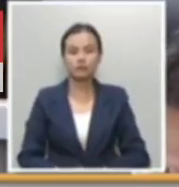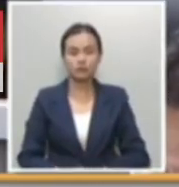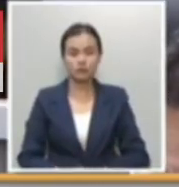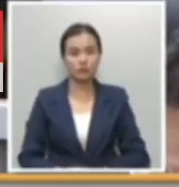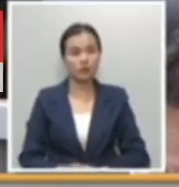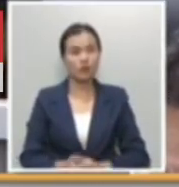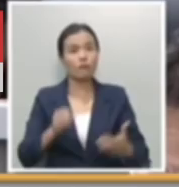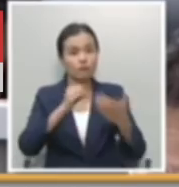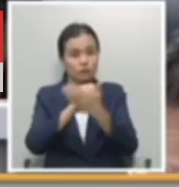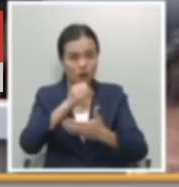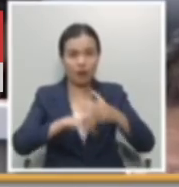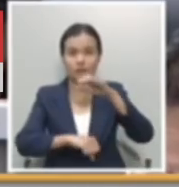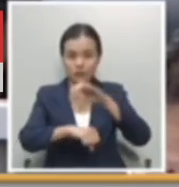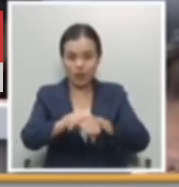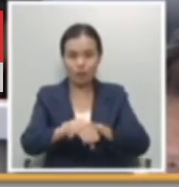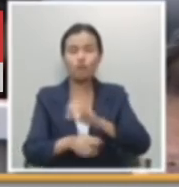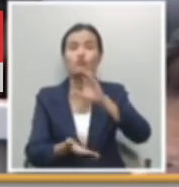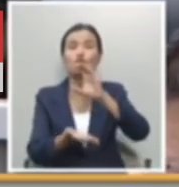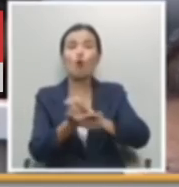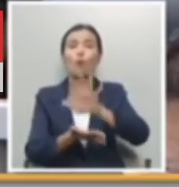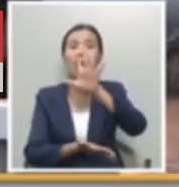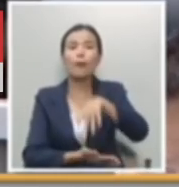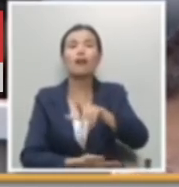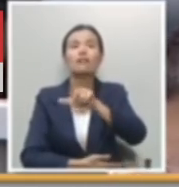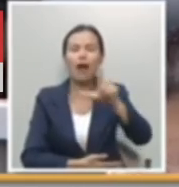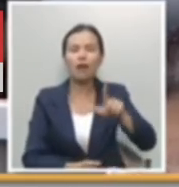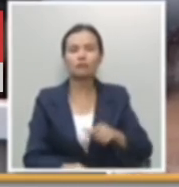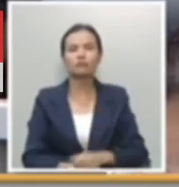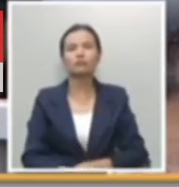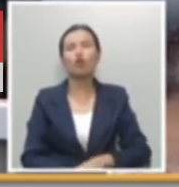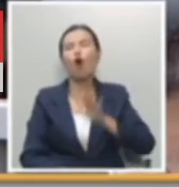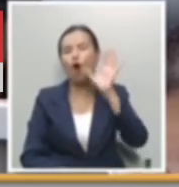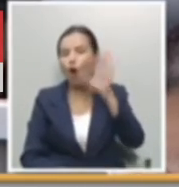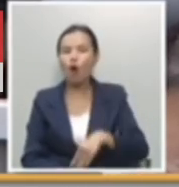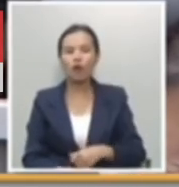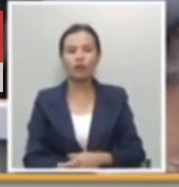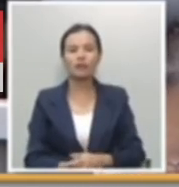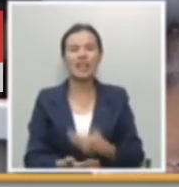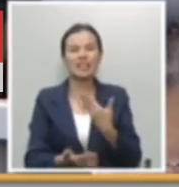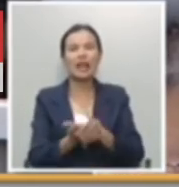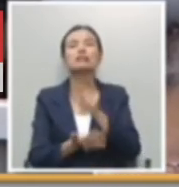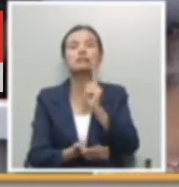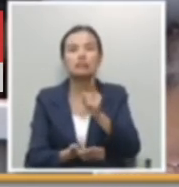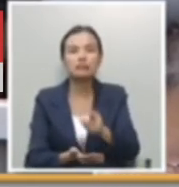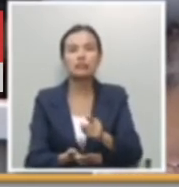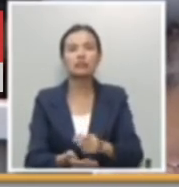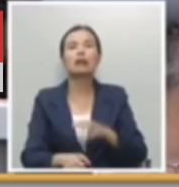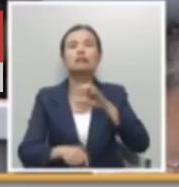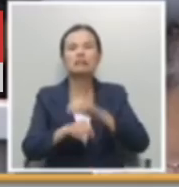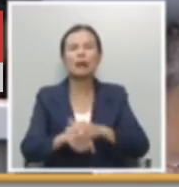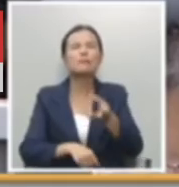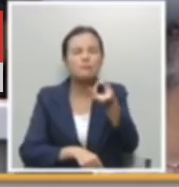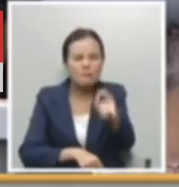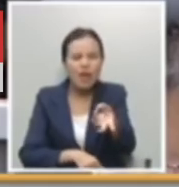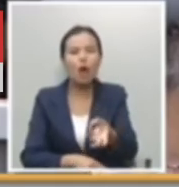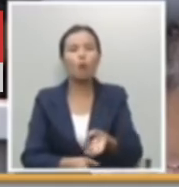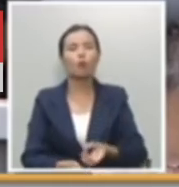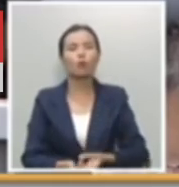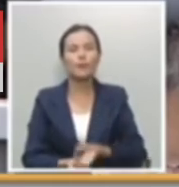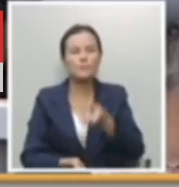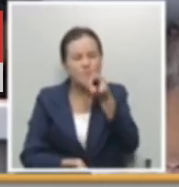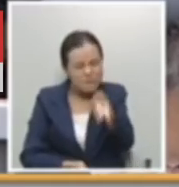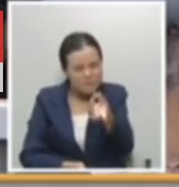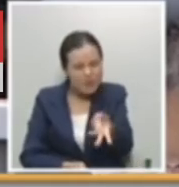ปราบยาเสพติดมีงบอยู่ 5,000 กว่าล้านน่ะโถเอ้ยไปเจาะดีๆเงินจริงๆจะใช้ปราบเหลือนิดเดียวกระจิต